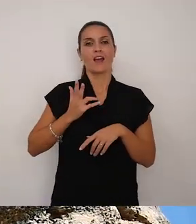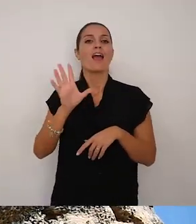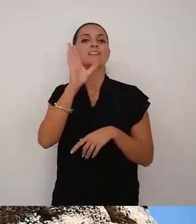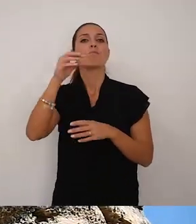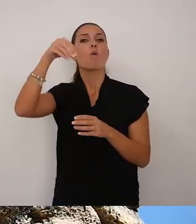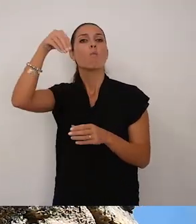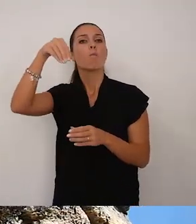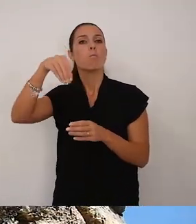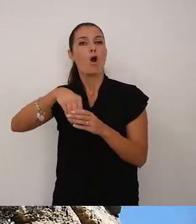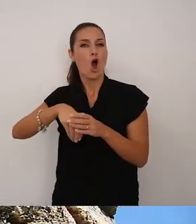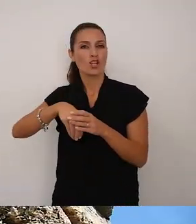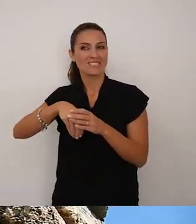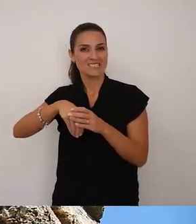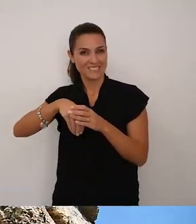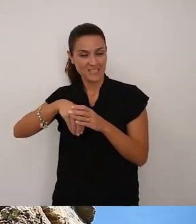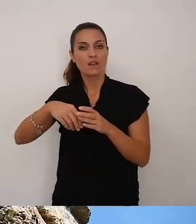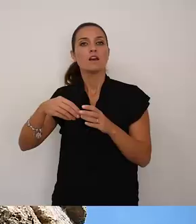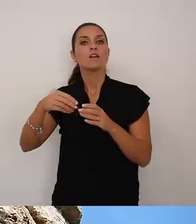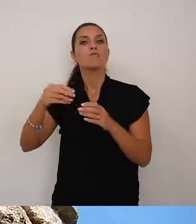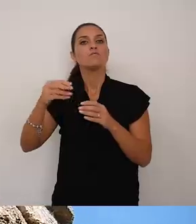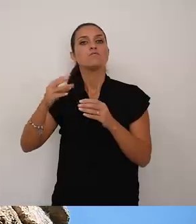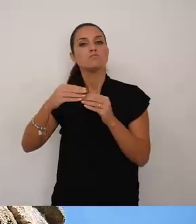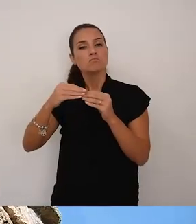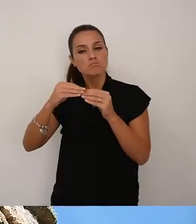pozzi realizzate nel secolo XVIII.